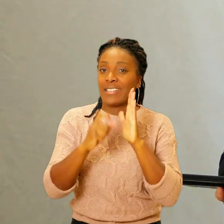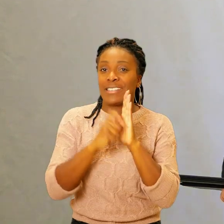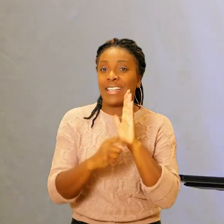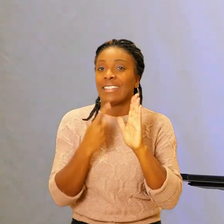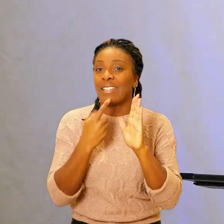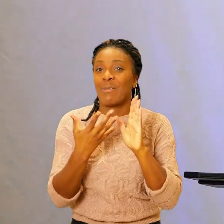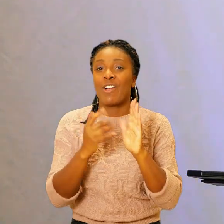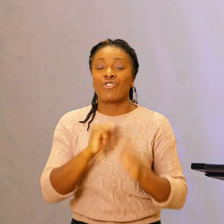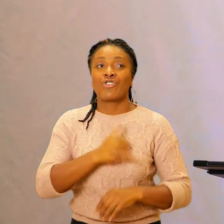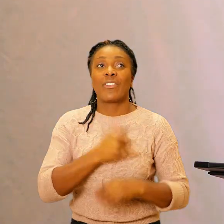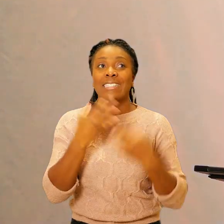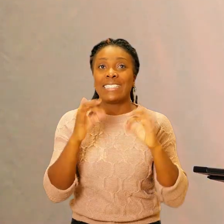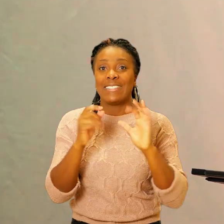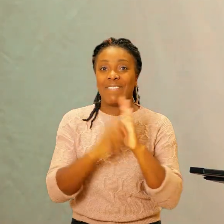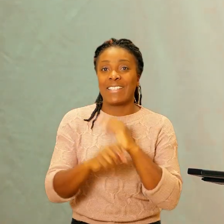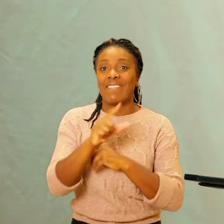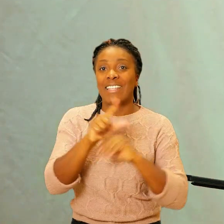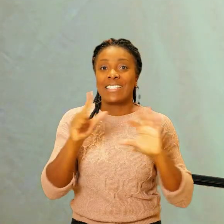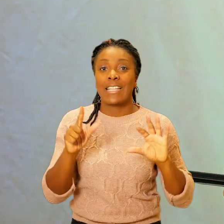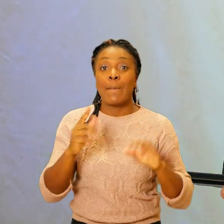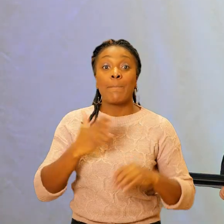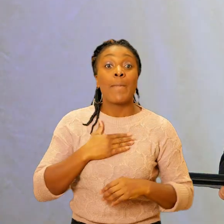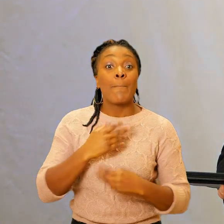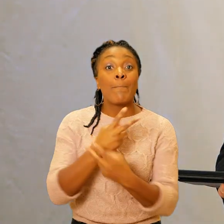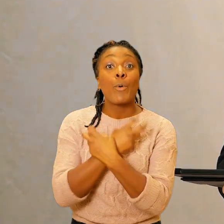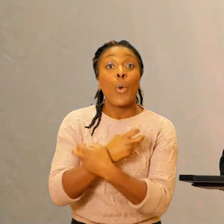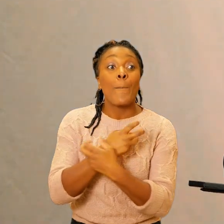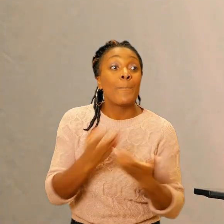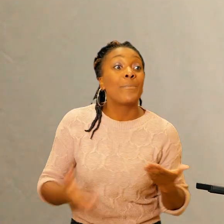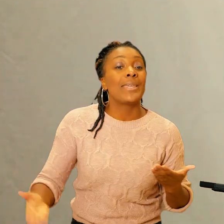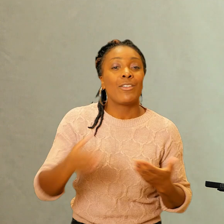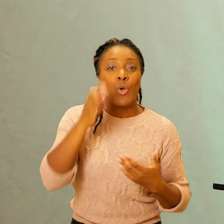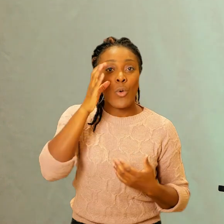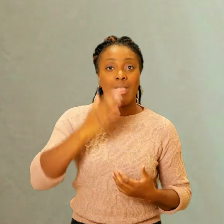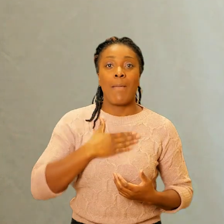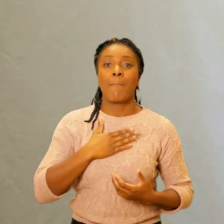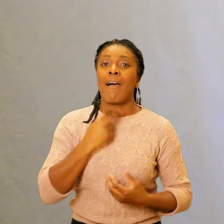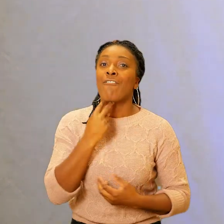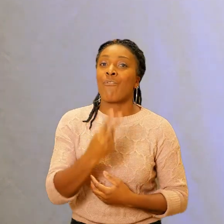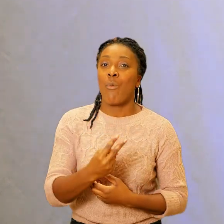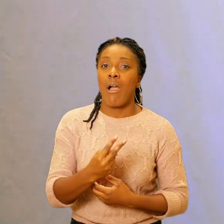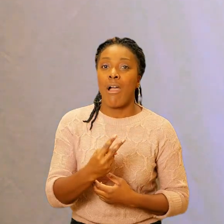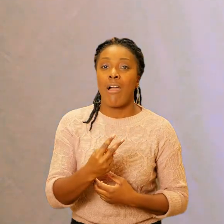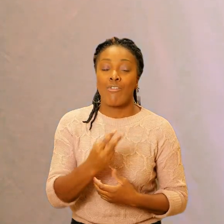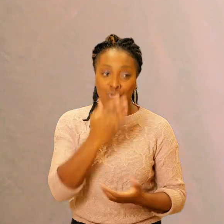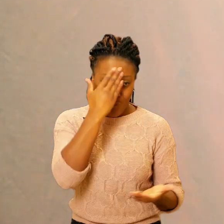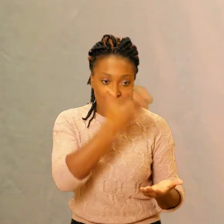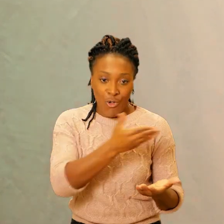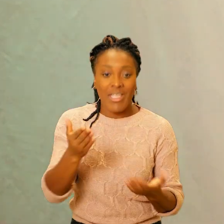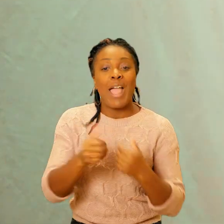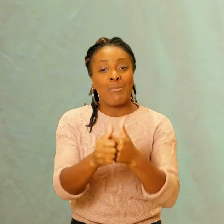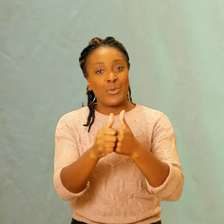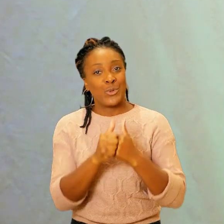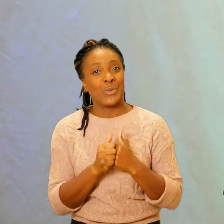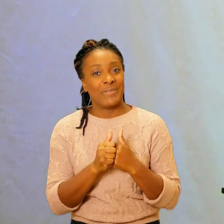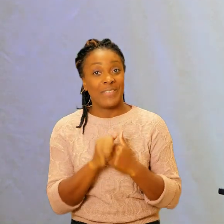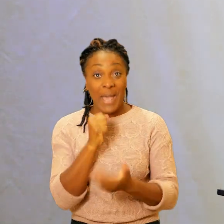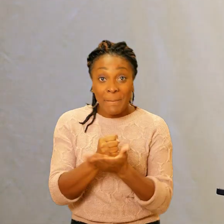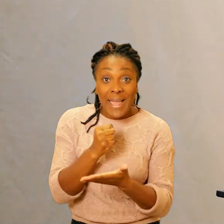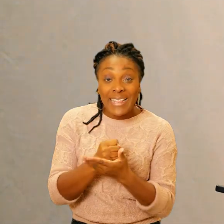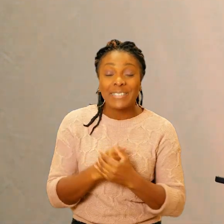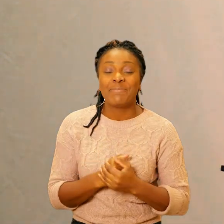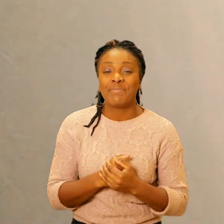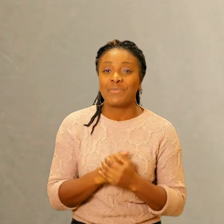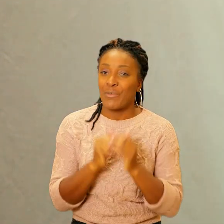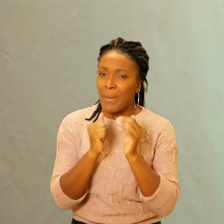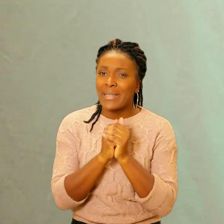Jean 10, 27. « Mes brebis entendent ma voix, je les connais et elles me suivent. » Amen.